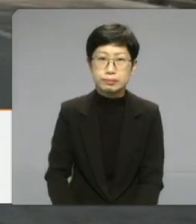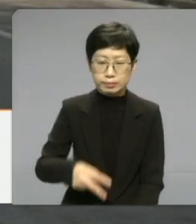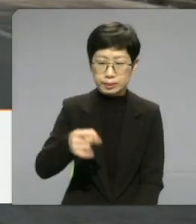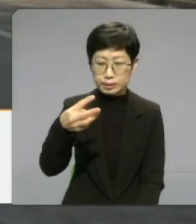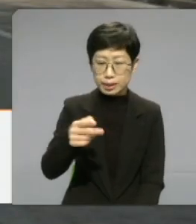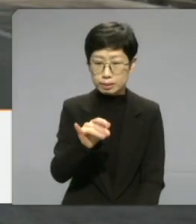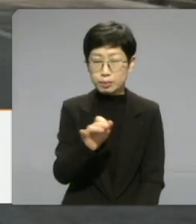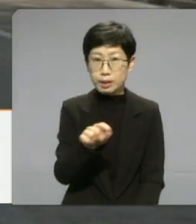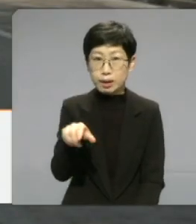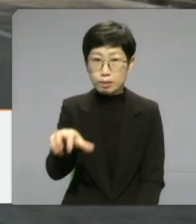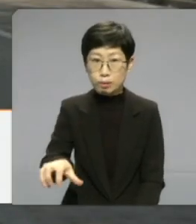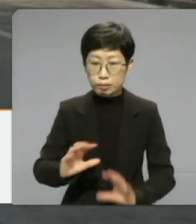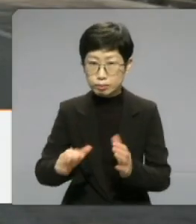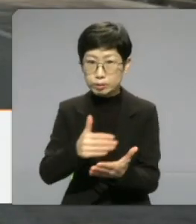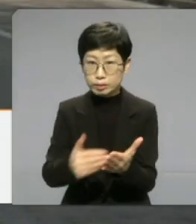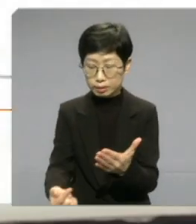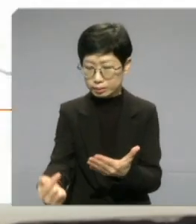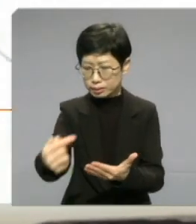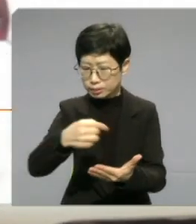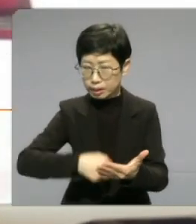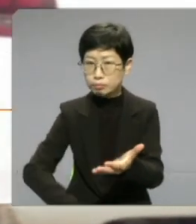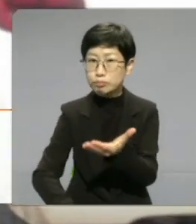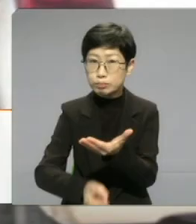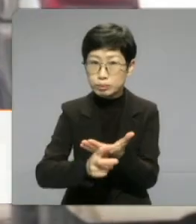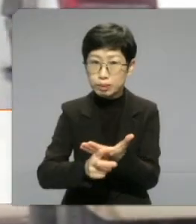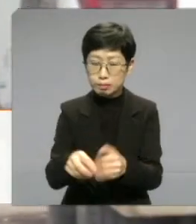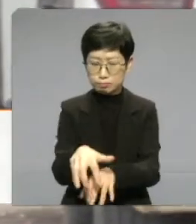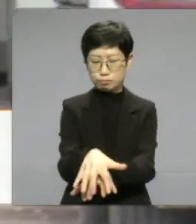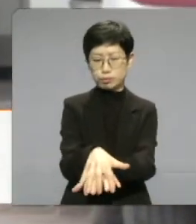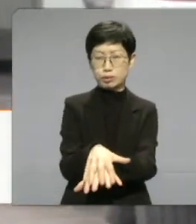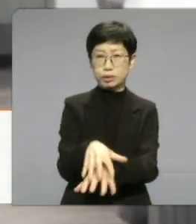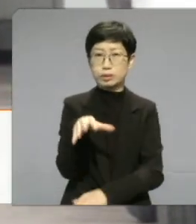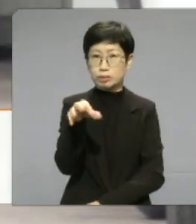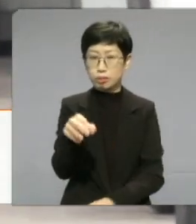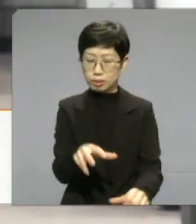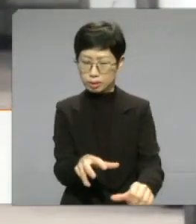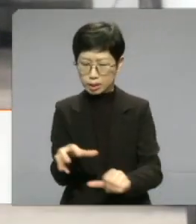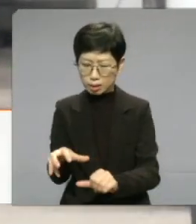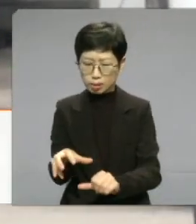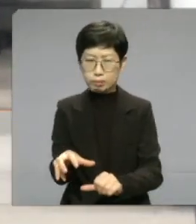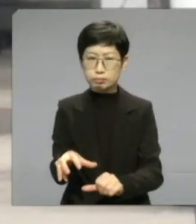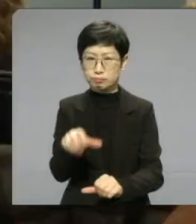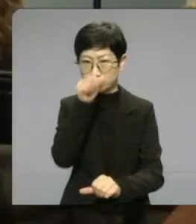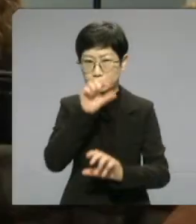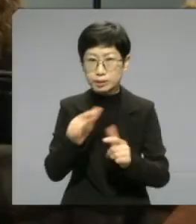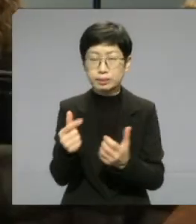세르비아에서 국경을 넘어 들어오는 돈이 불법 조직의 자금이 되고 있다고 설명했습니다.